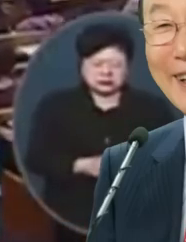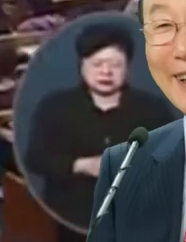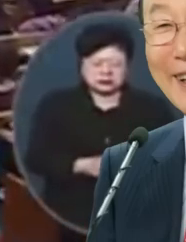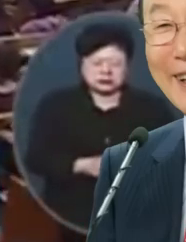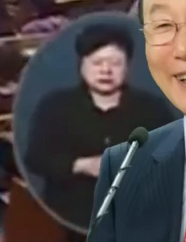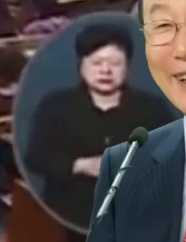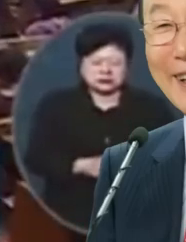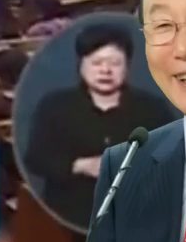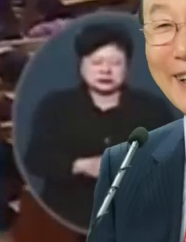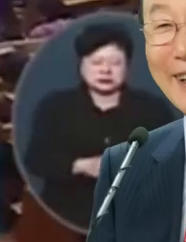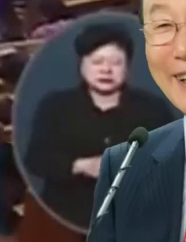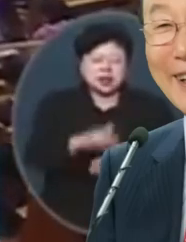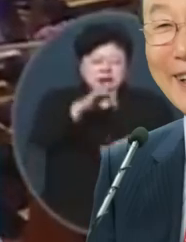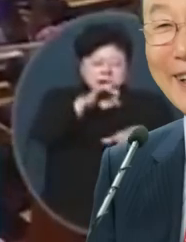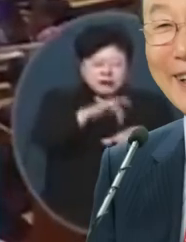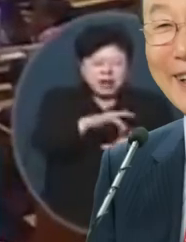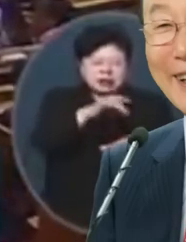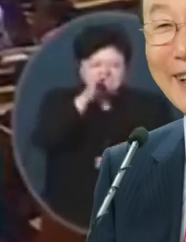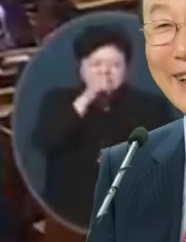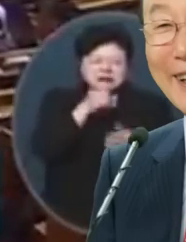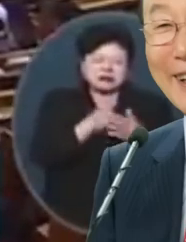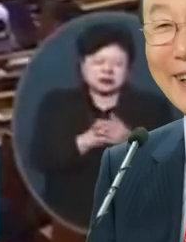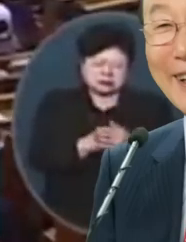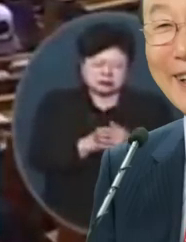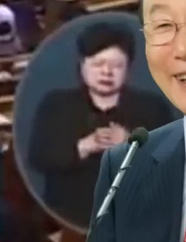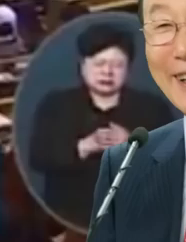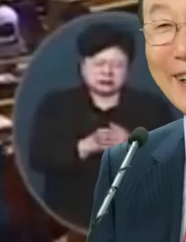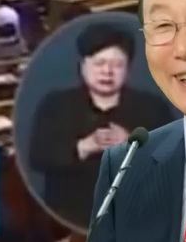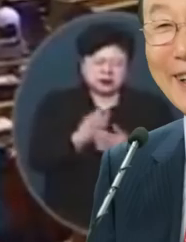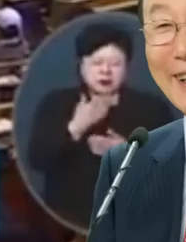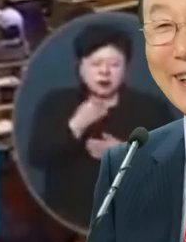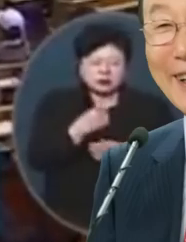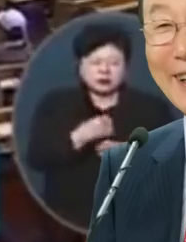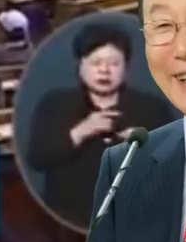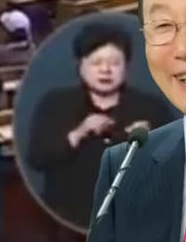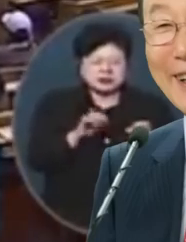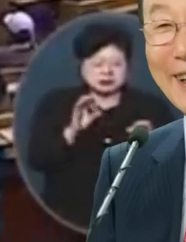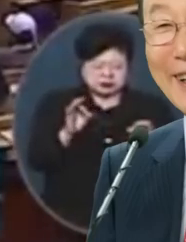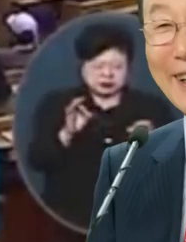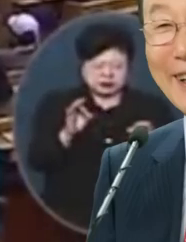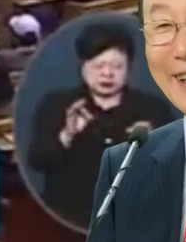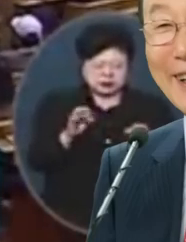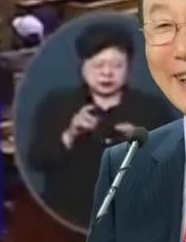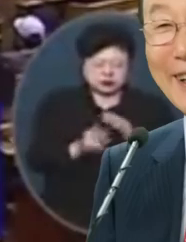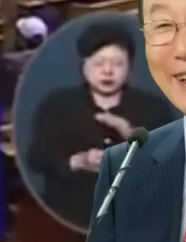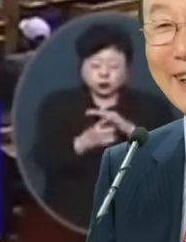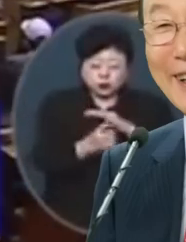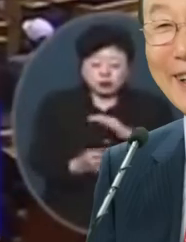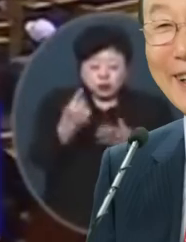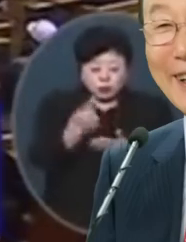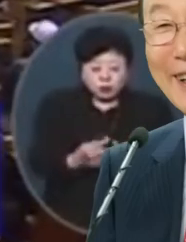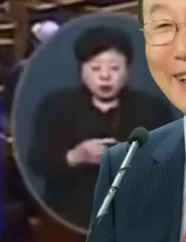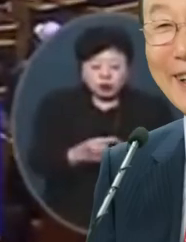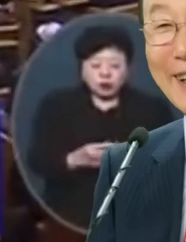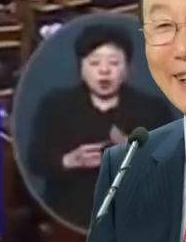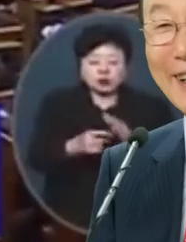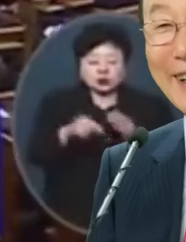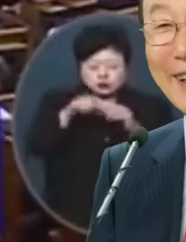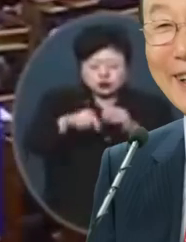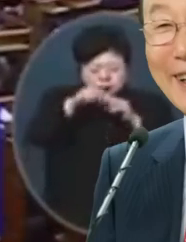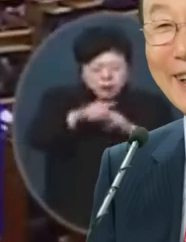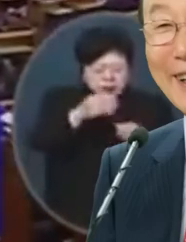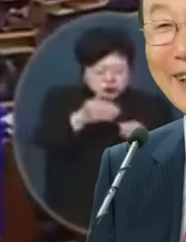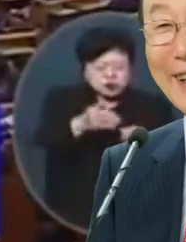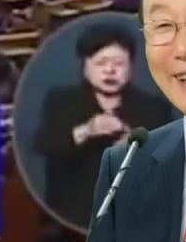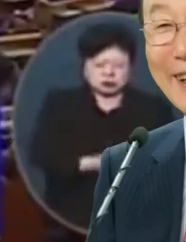마귀가 도사리고 있습니다. 요한복음 10장 10절에 보면 도적이 오는 것은 도적질하고 죽이고 멸망시키는